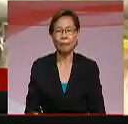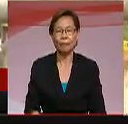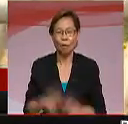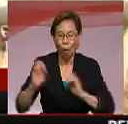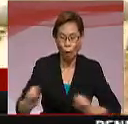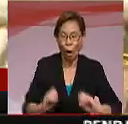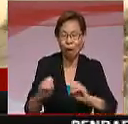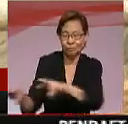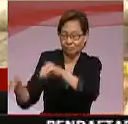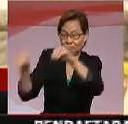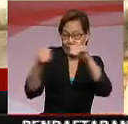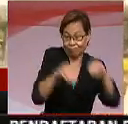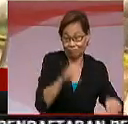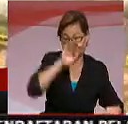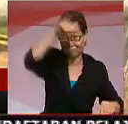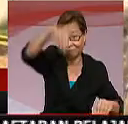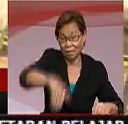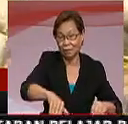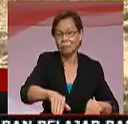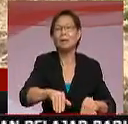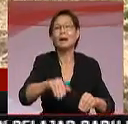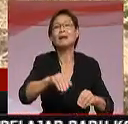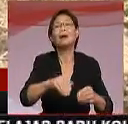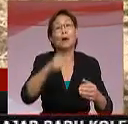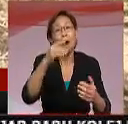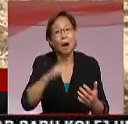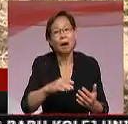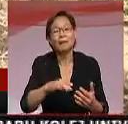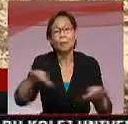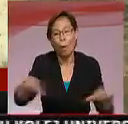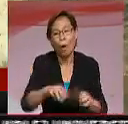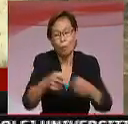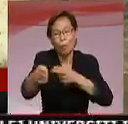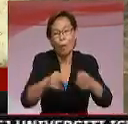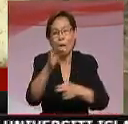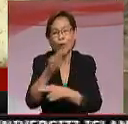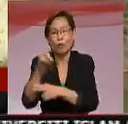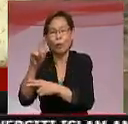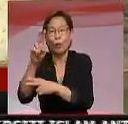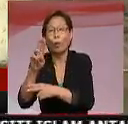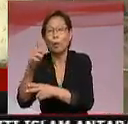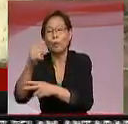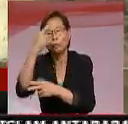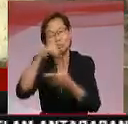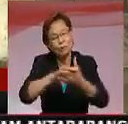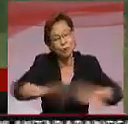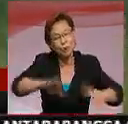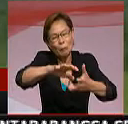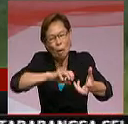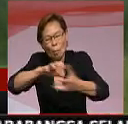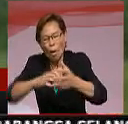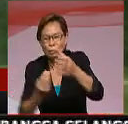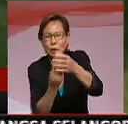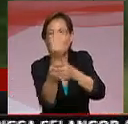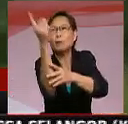Operasi translokasi gajah merupakan langkah proaktif diambil pihak pengurusan Felda Umas untuk menyelamatkan kerosakan